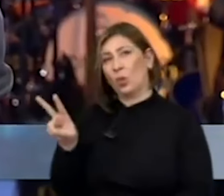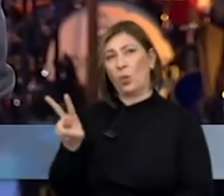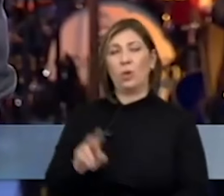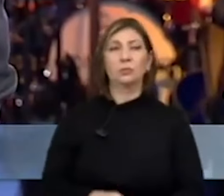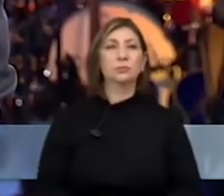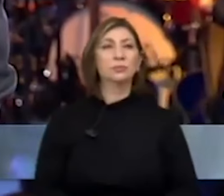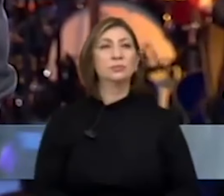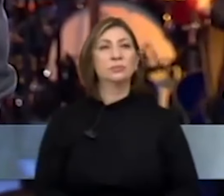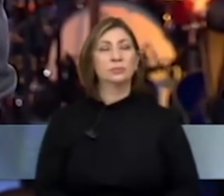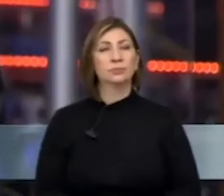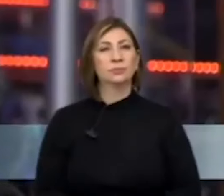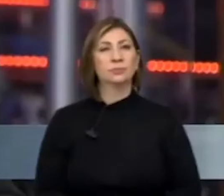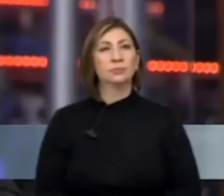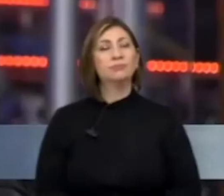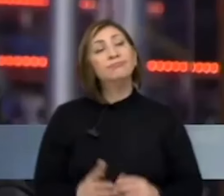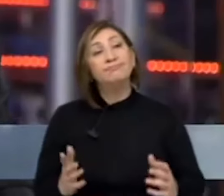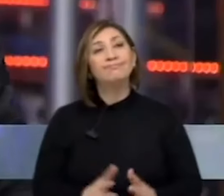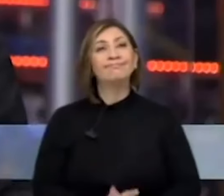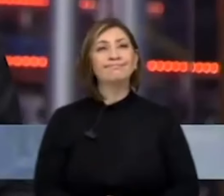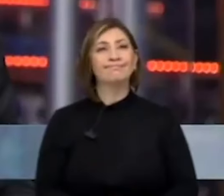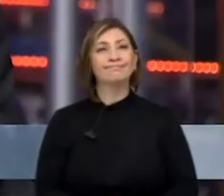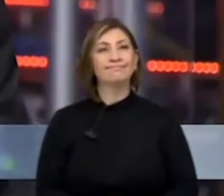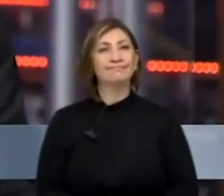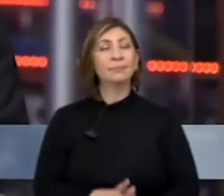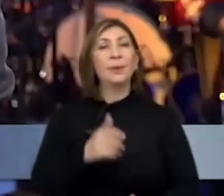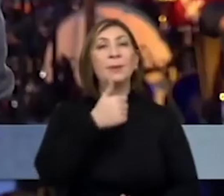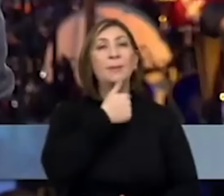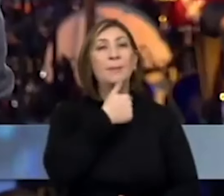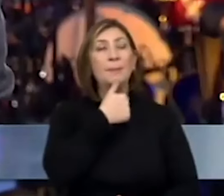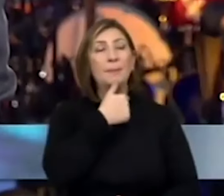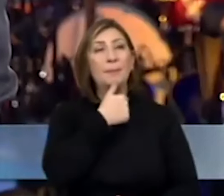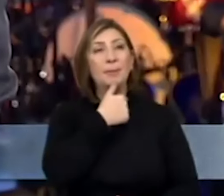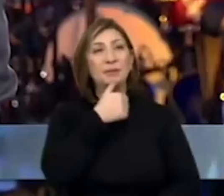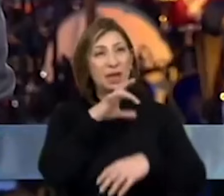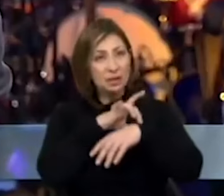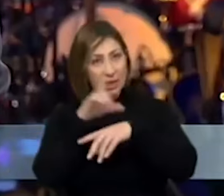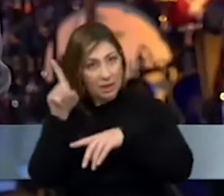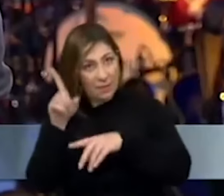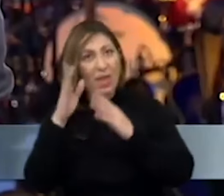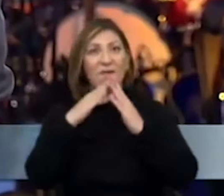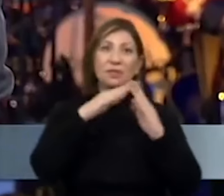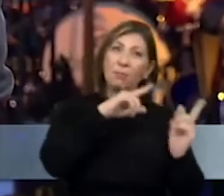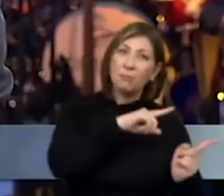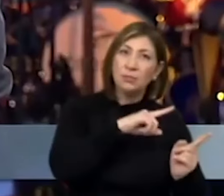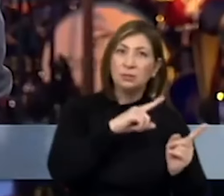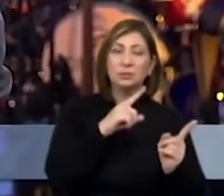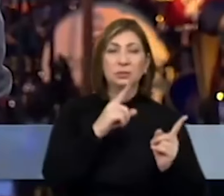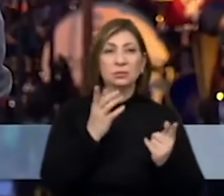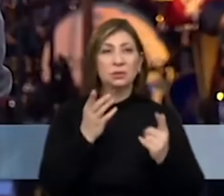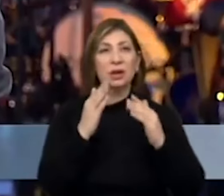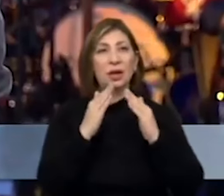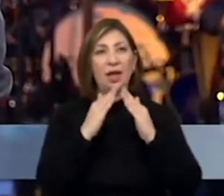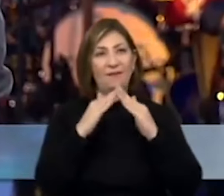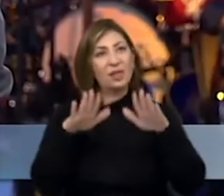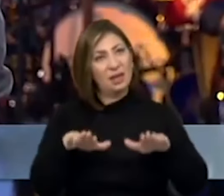kategorisinde görüyor. Öyle. Çok peki babanız hastanede mi yoksa eve mi çıktı?